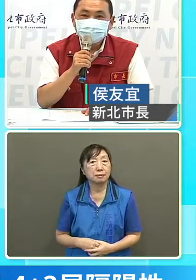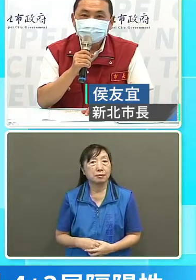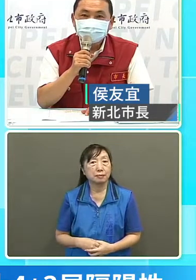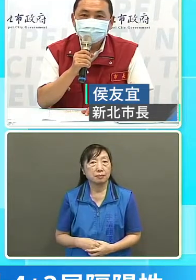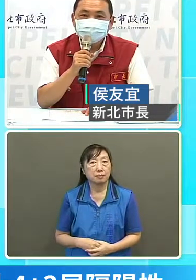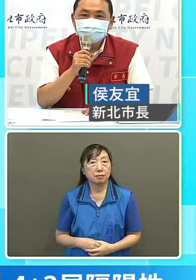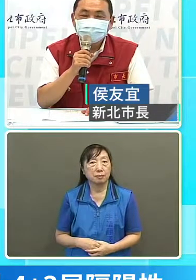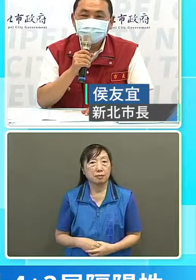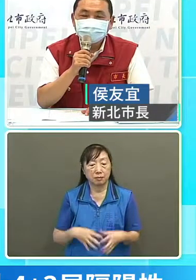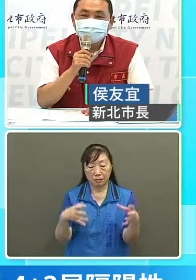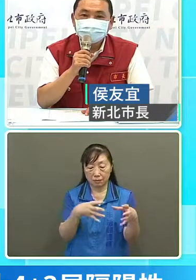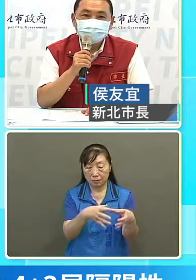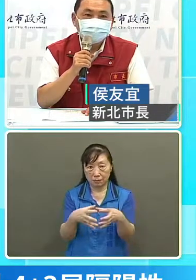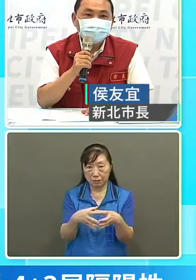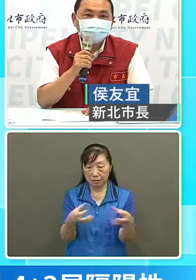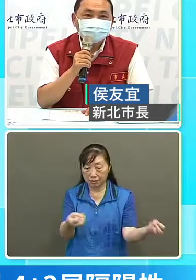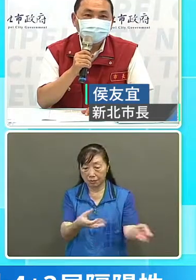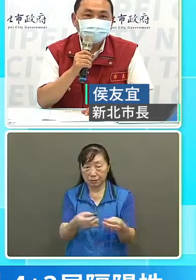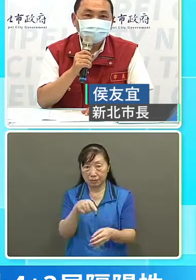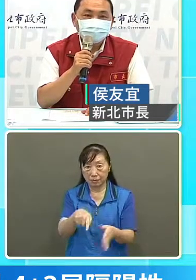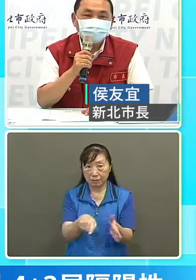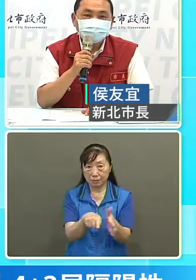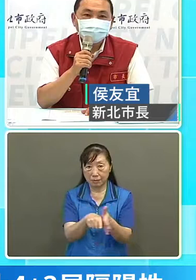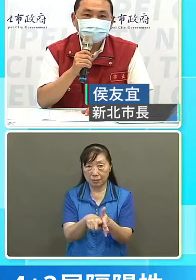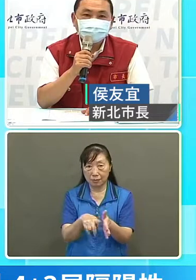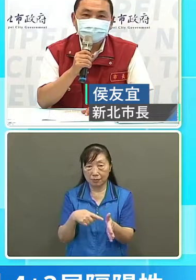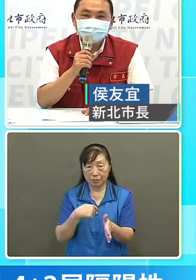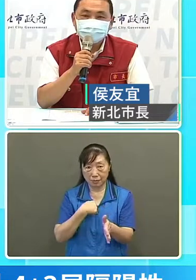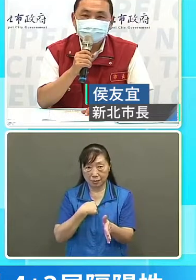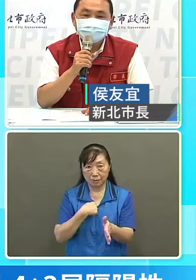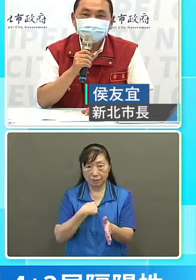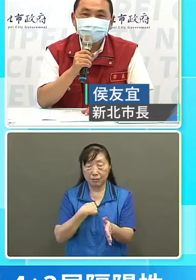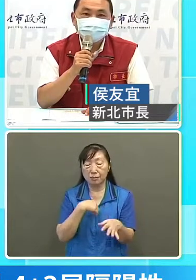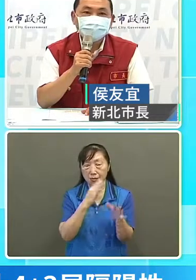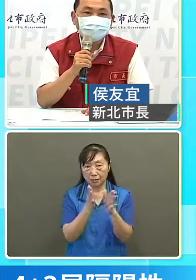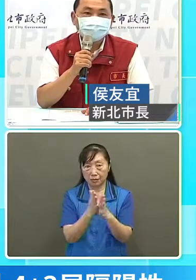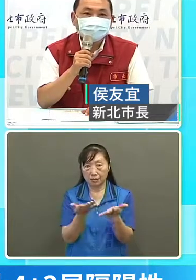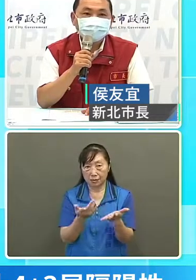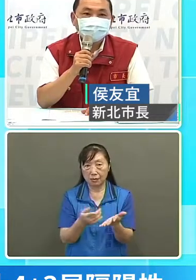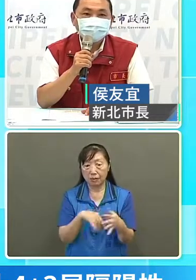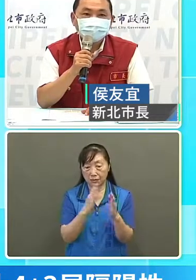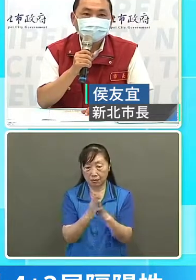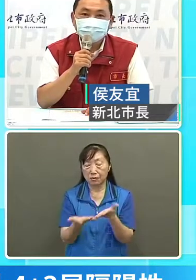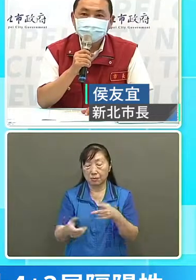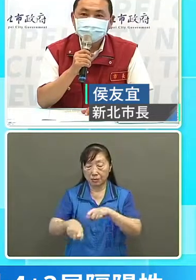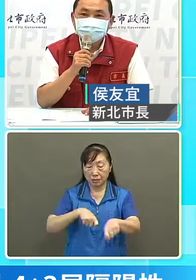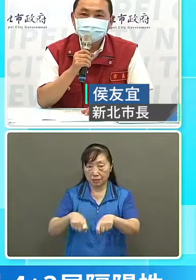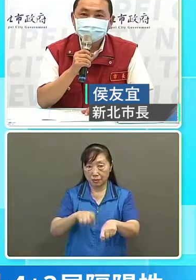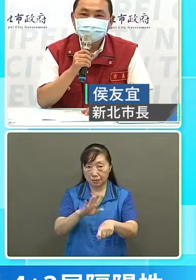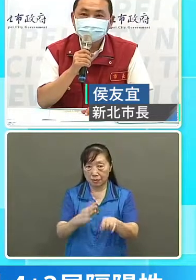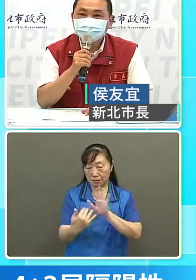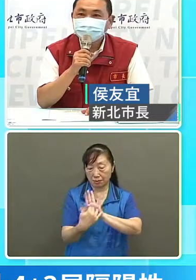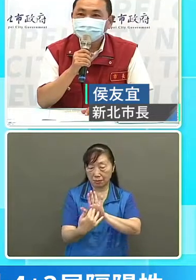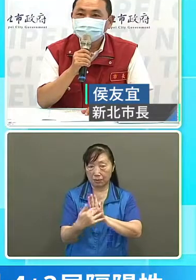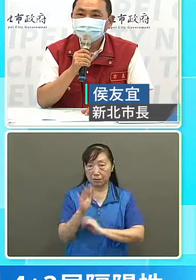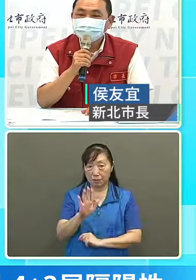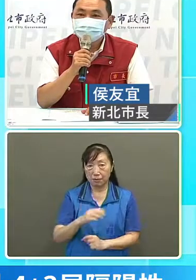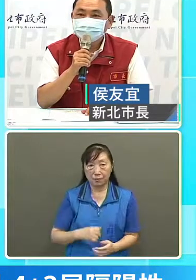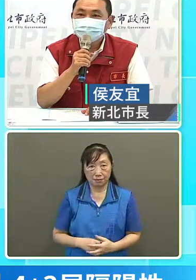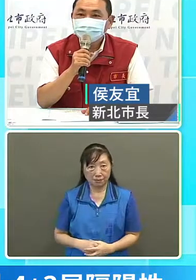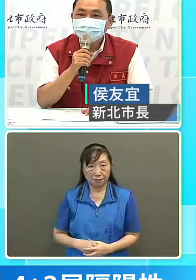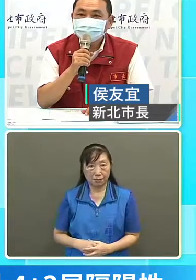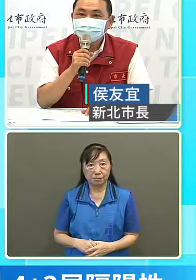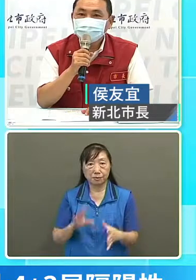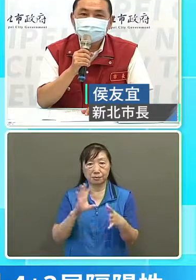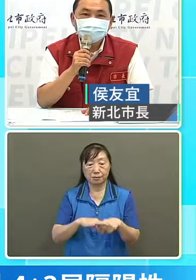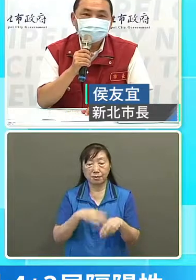在群聚事件发生的时候，我们就视同 Delta 全面备战，因为发现